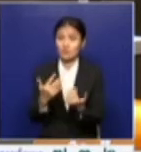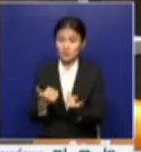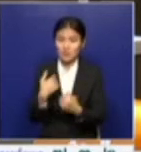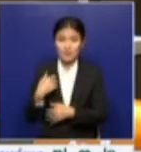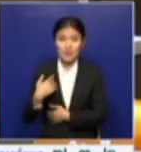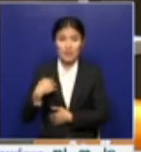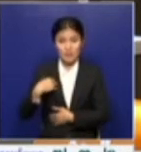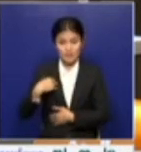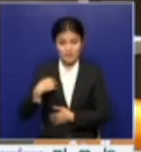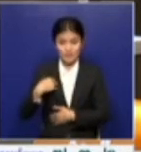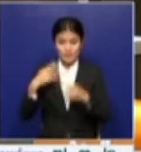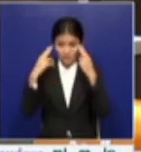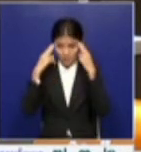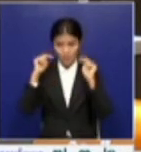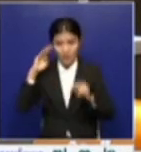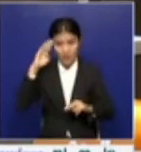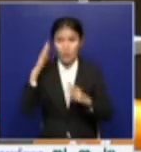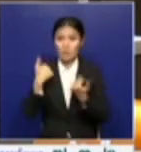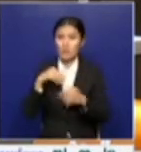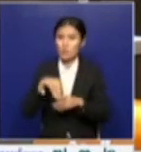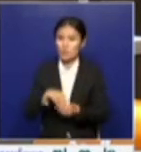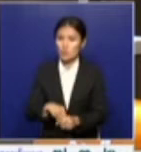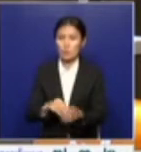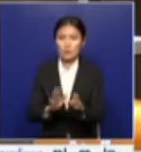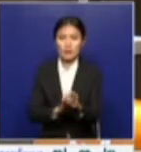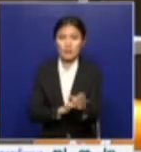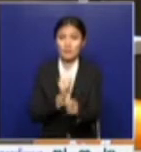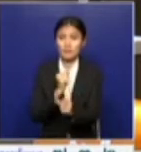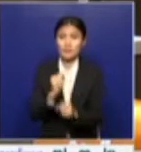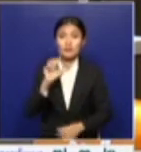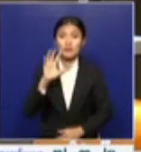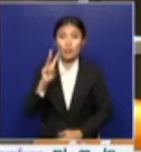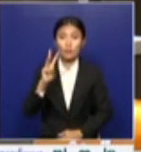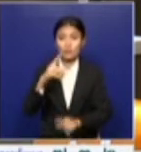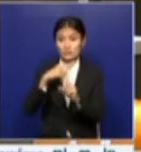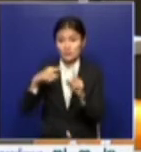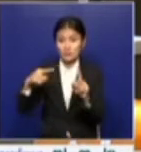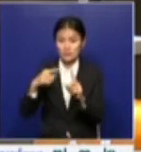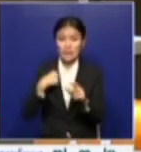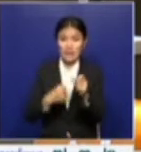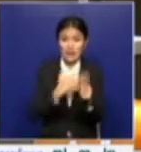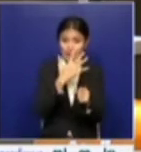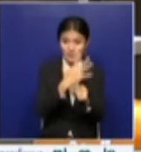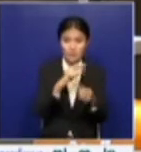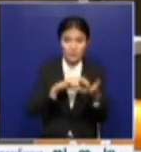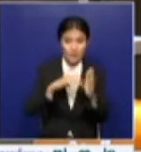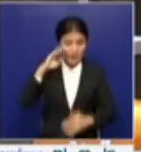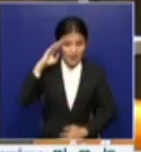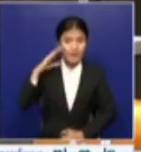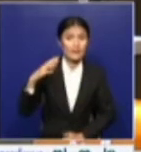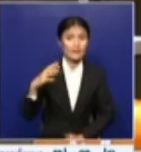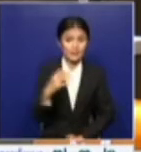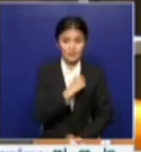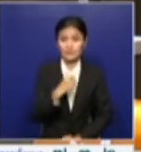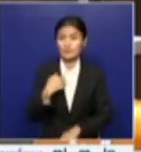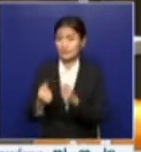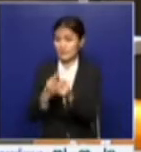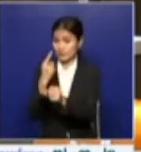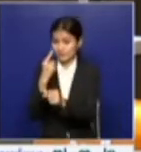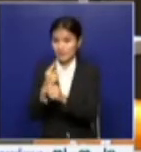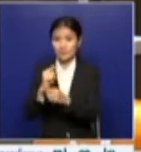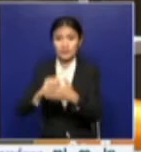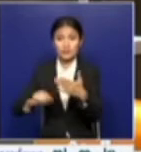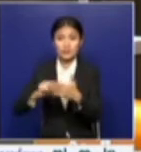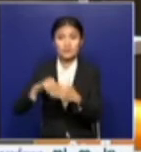ครึ่ง 5ปีที่ผ่านมาคือตอนที่ท่านยึดอำนาจ1ปีครึ่งนั้นก็คือตอนที่ท่านมี